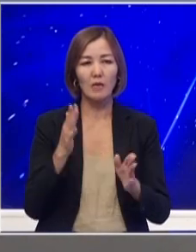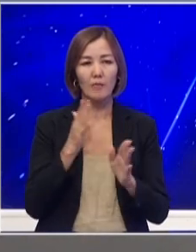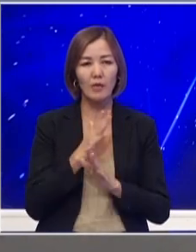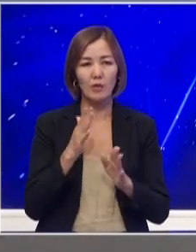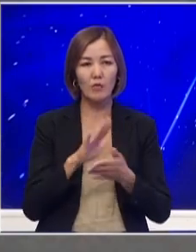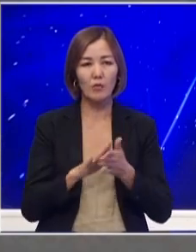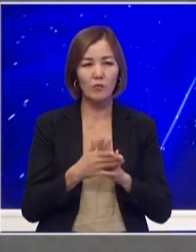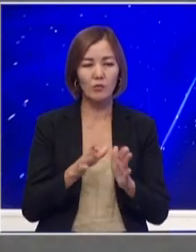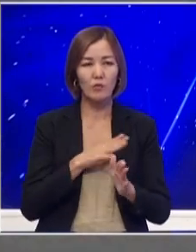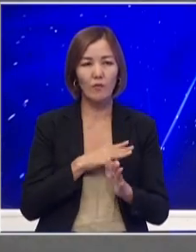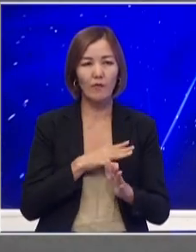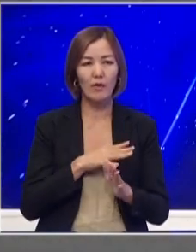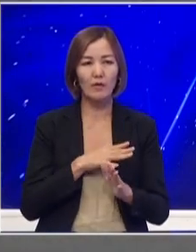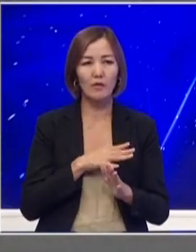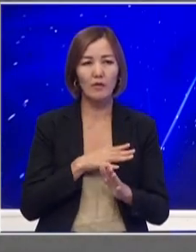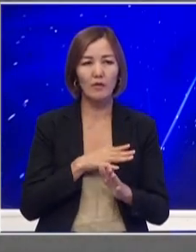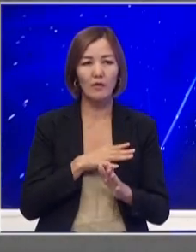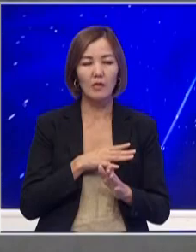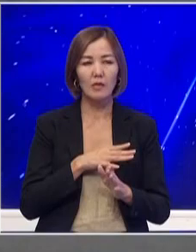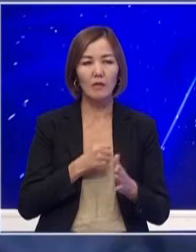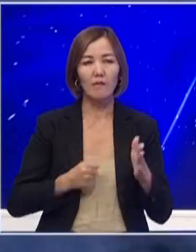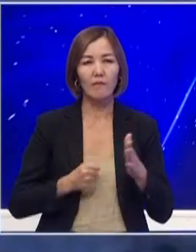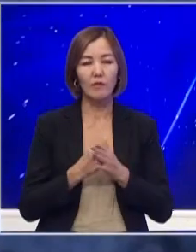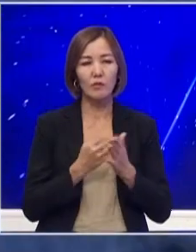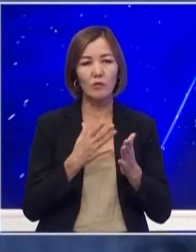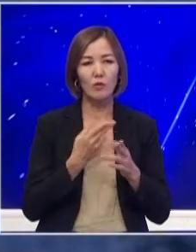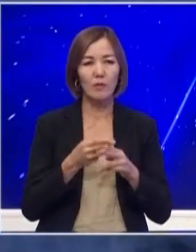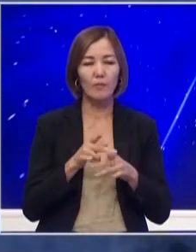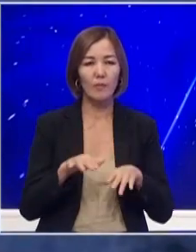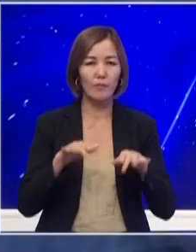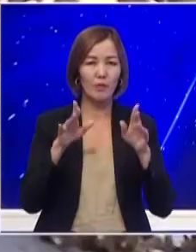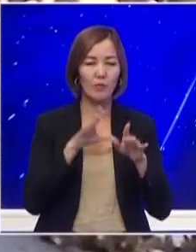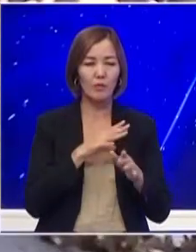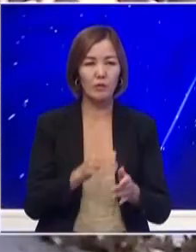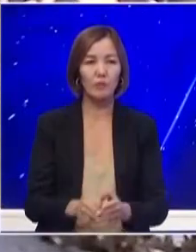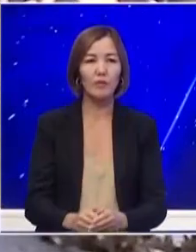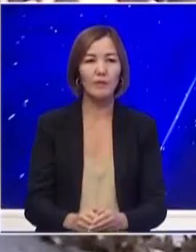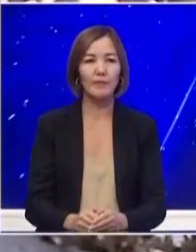природно-климатических условиях, осложненных высокой температурой воздуха и запыленностью.